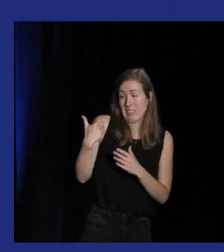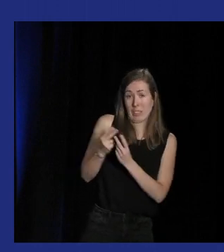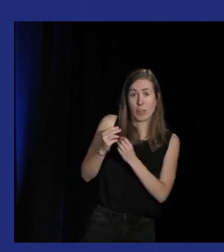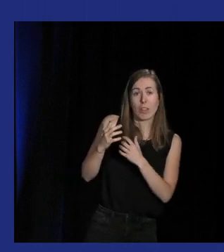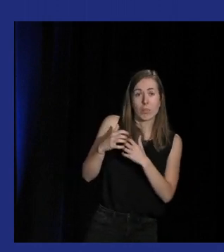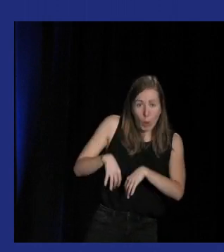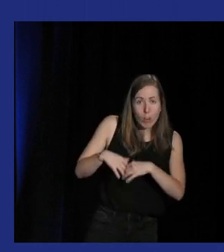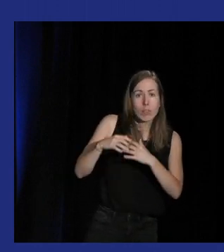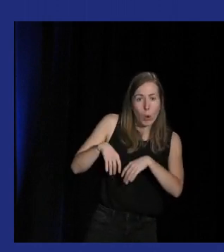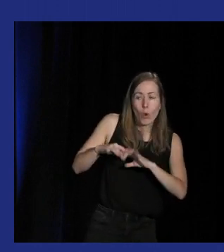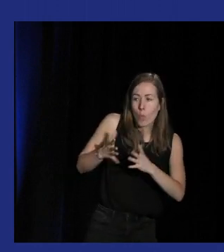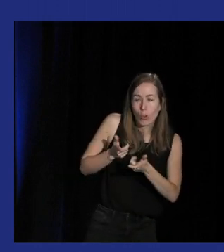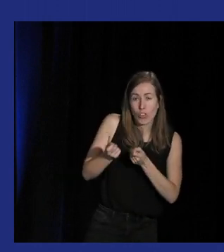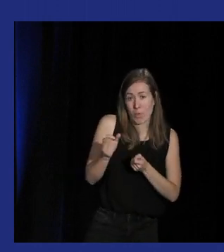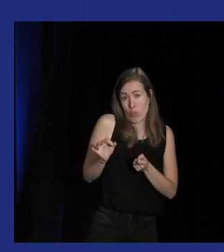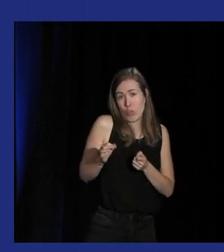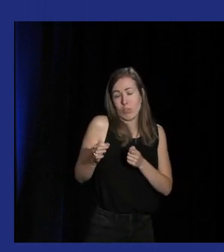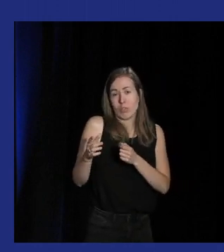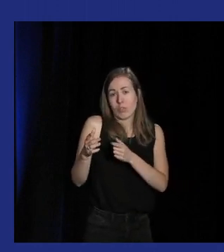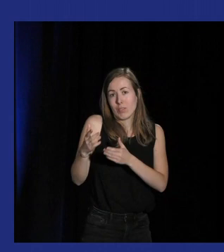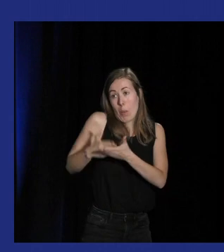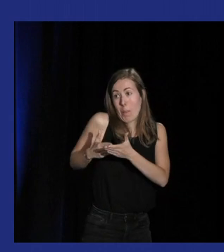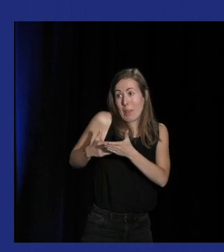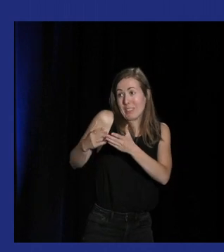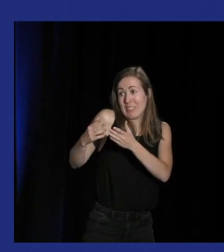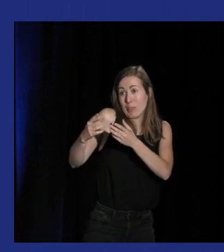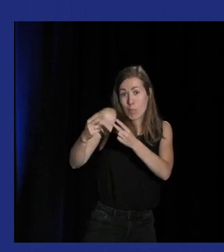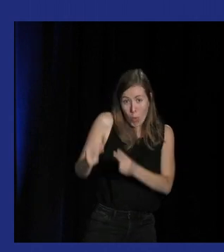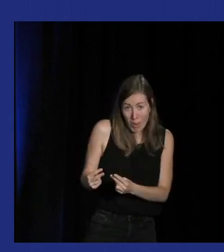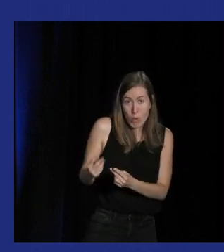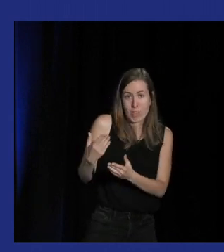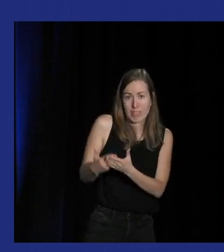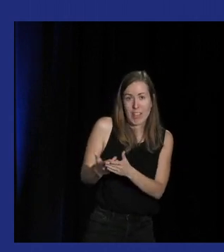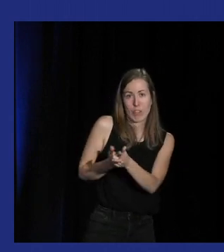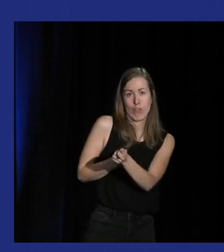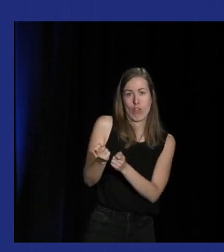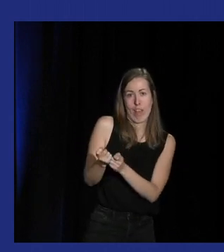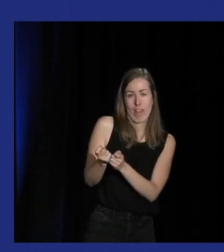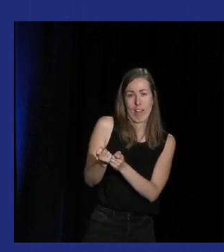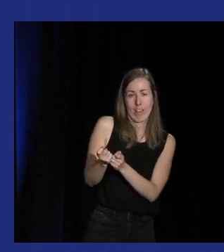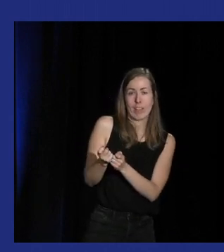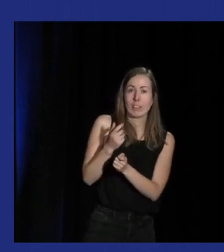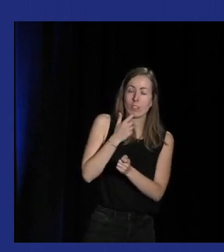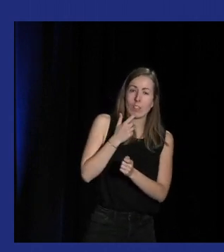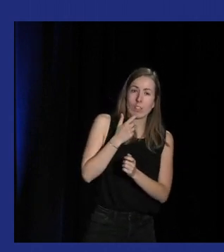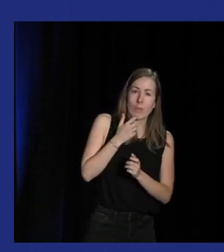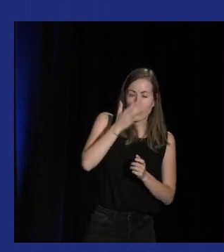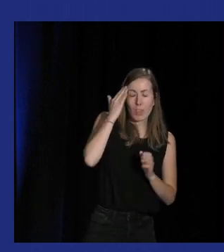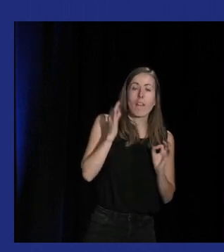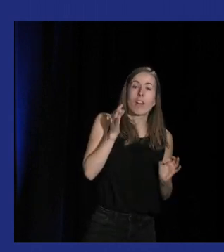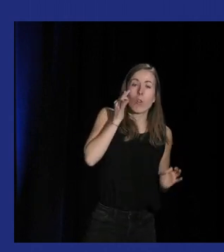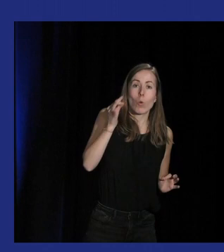c'est on peut pas je crois que c'est en partie les programmes qui font ça on met en place des outils de des bugs pour que typiquement typiquement l'audio